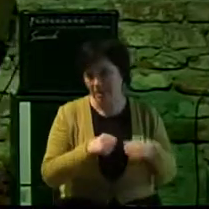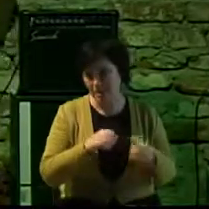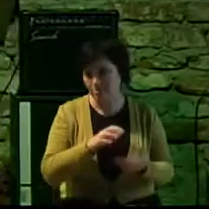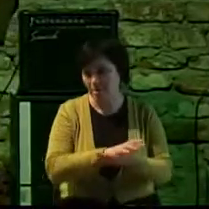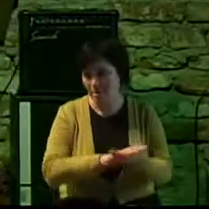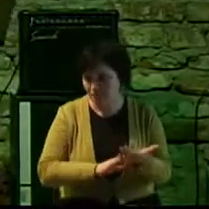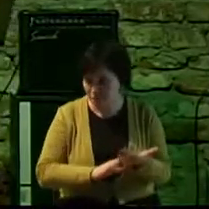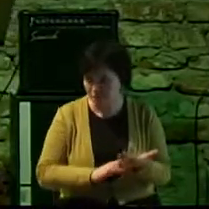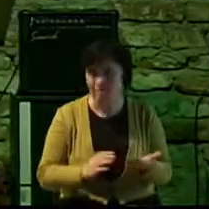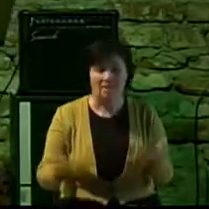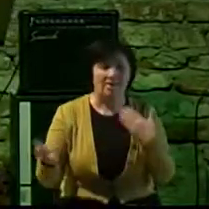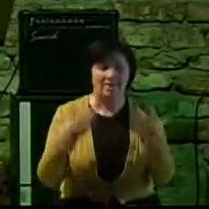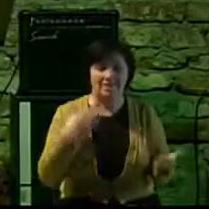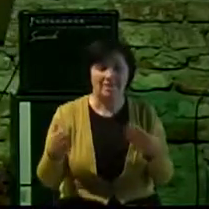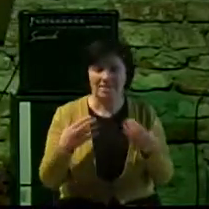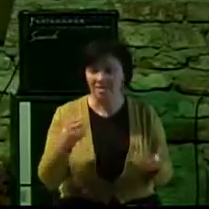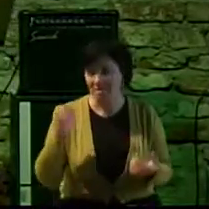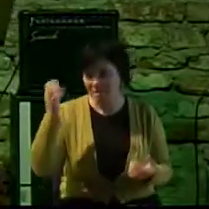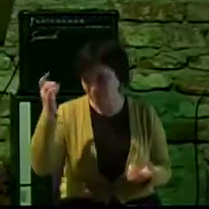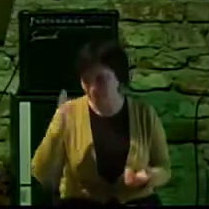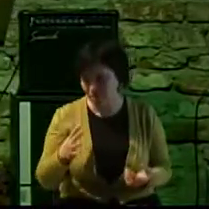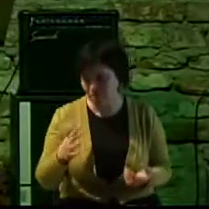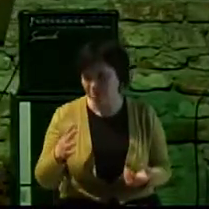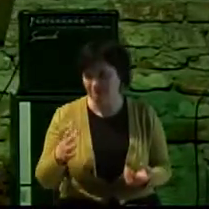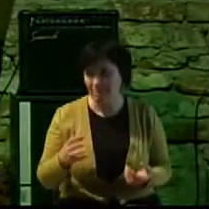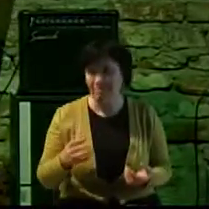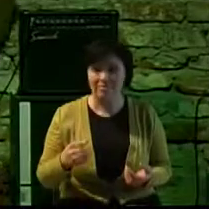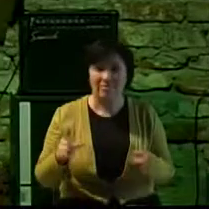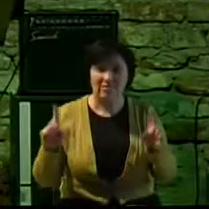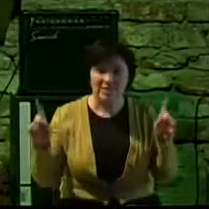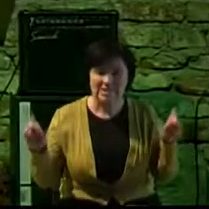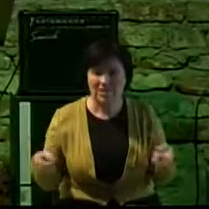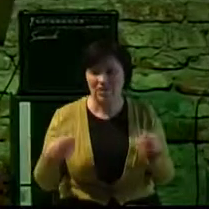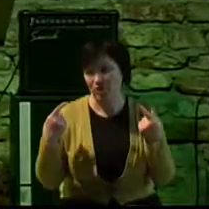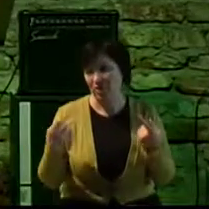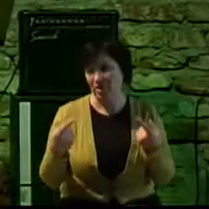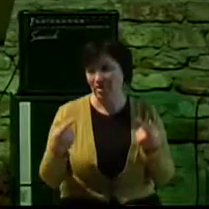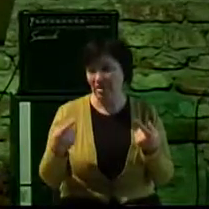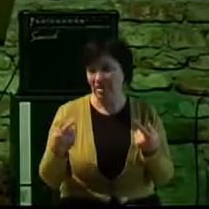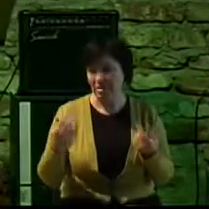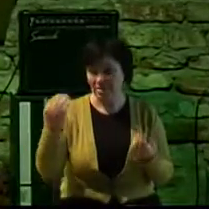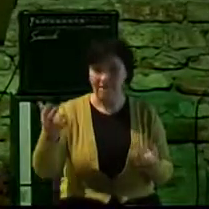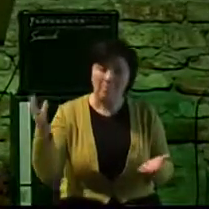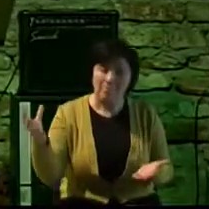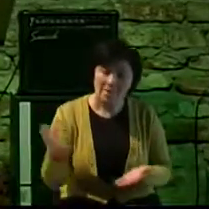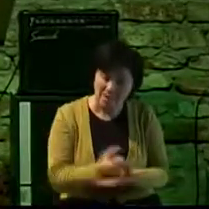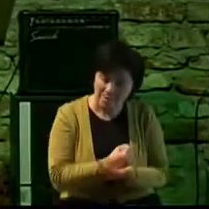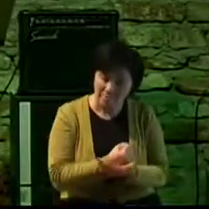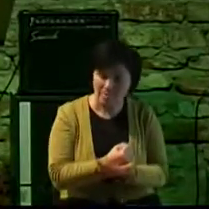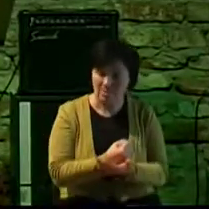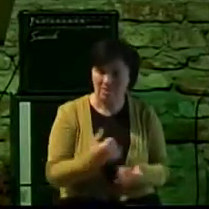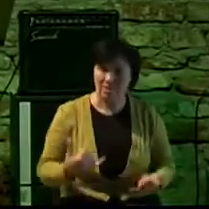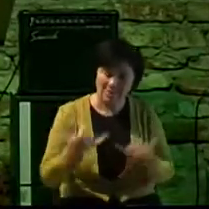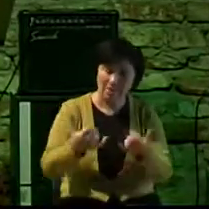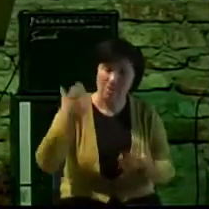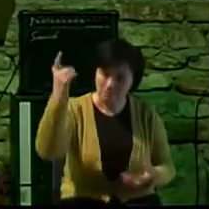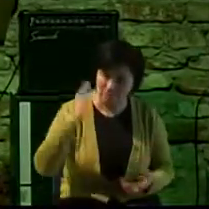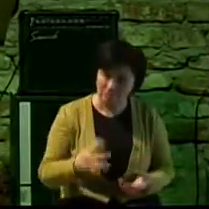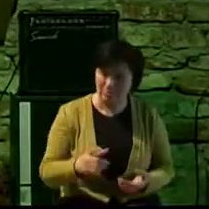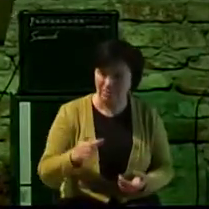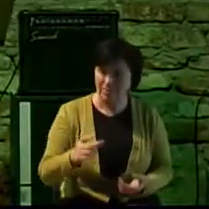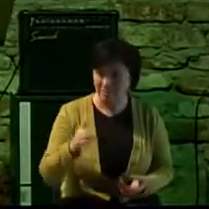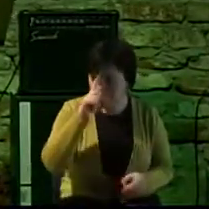его взаимоотношения с Господом, они восстановились, и ты приобрел этого брата.